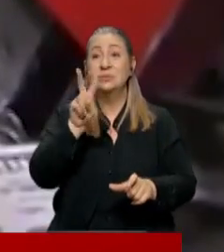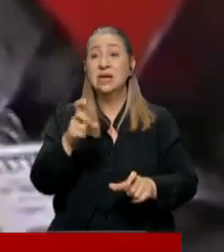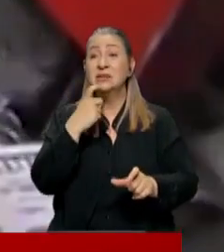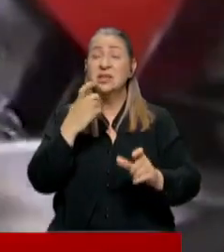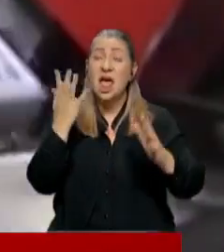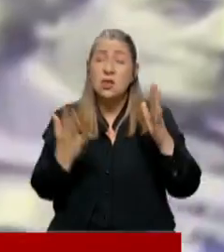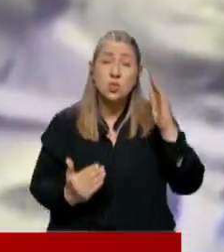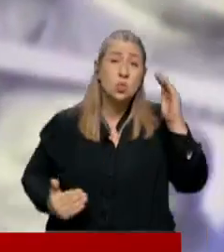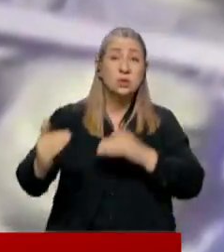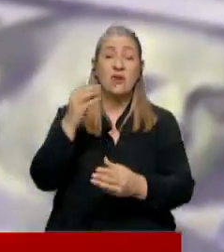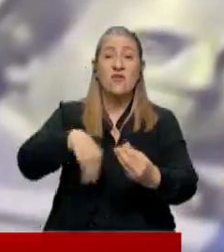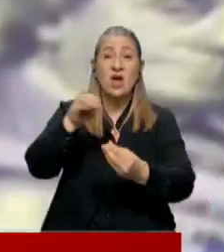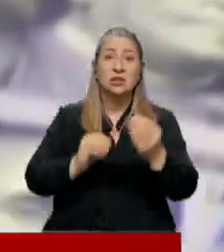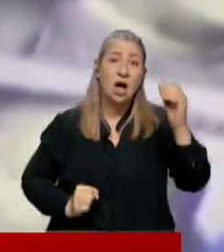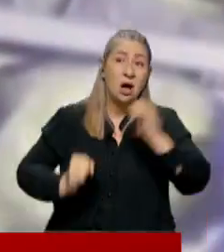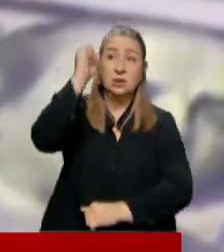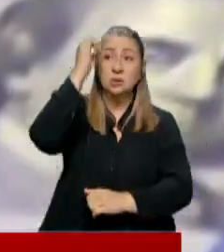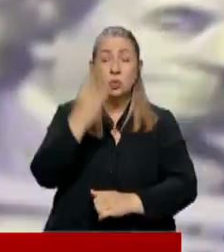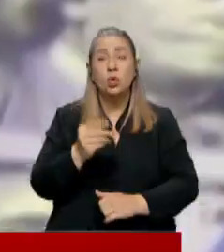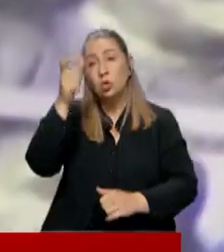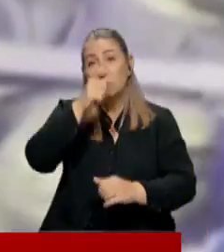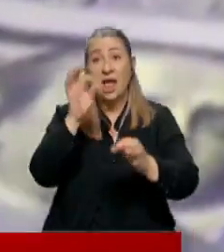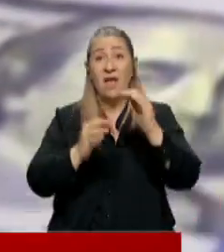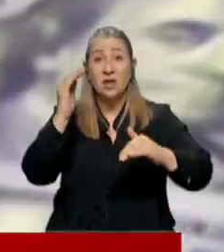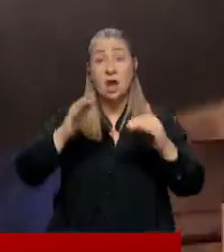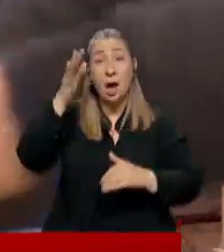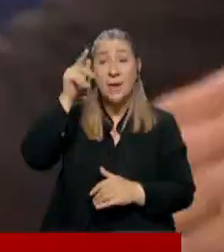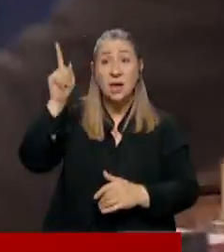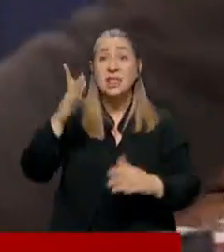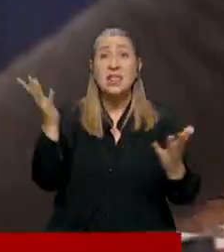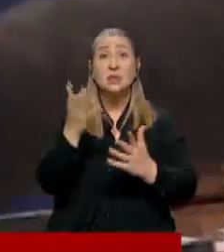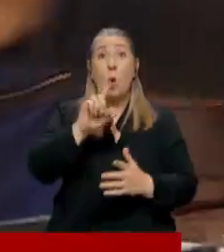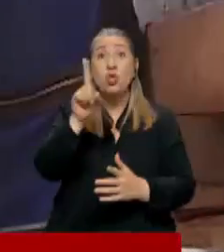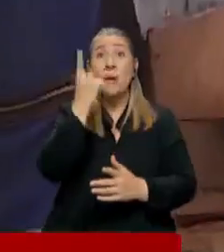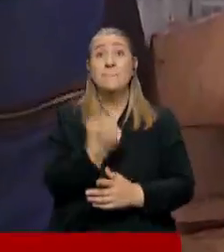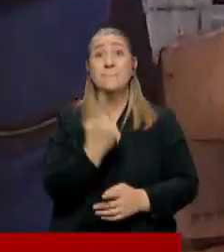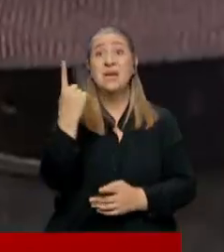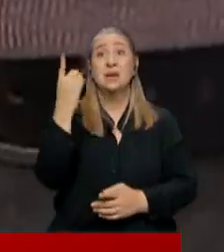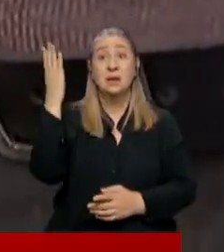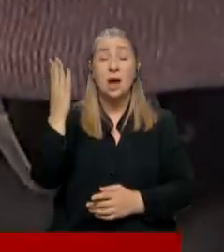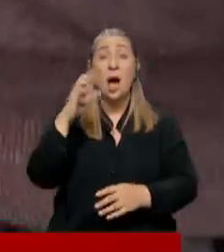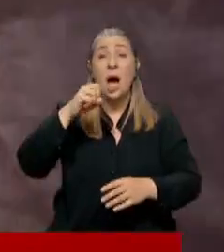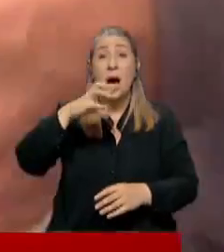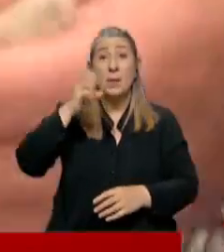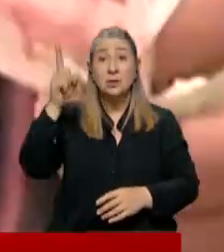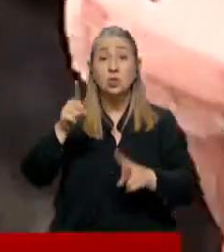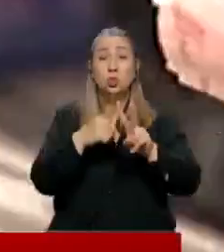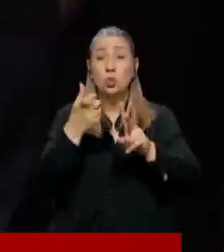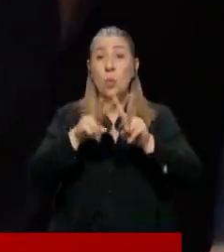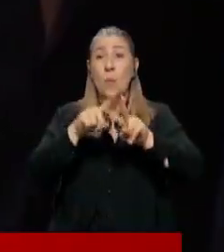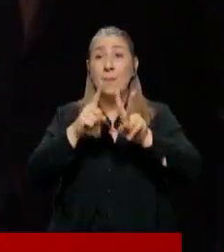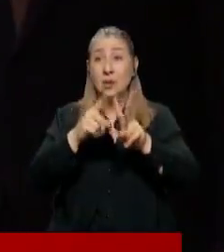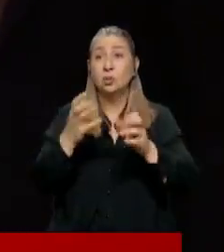en yüksek faiz artışına gitti. Türkiye'deki enflasyonsa Amerika'nın neredeyse onda biri kadar. AK Partili Numan